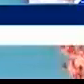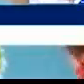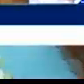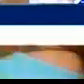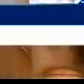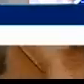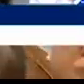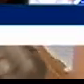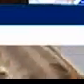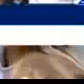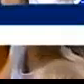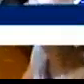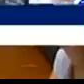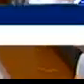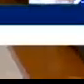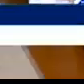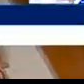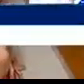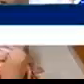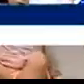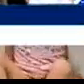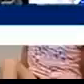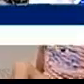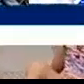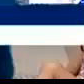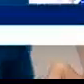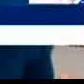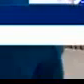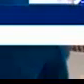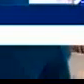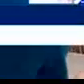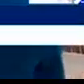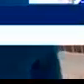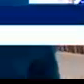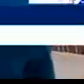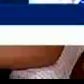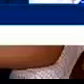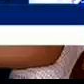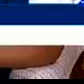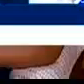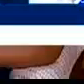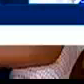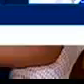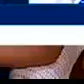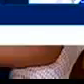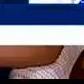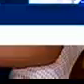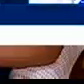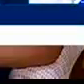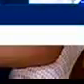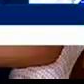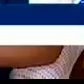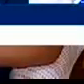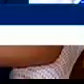Eugen și Olga și-au unit destinele acum 15 ani. Nu s-au gândit atunci că vor avea o familie mare. Pe parcurs, arunde-i bunul Dumnezeu ca să se